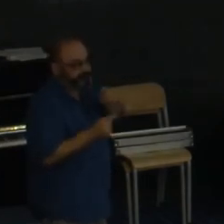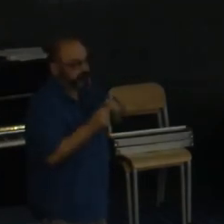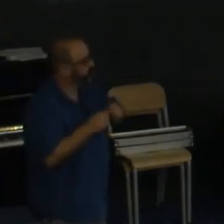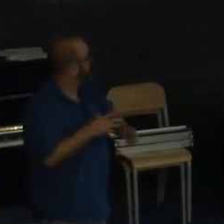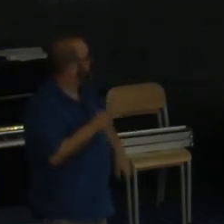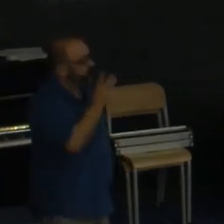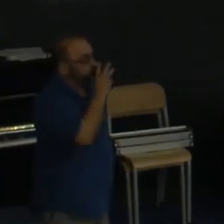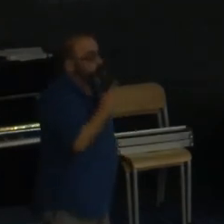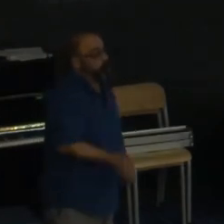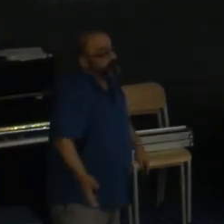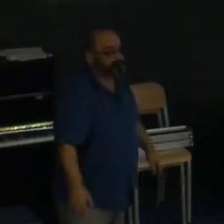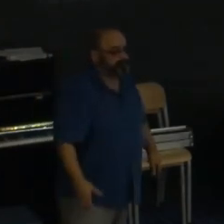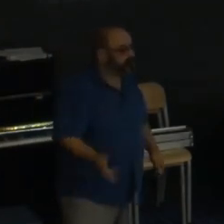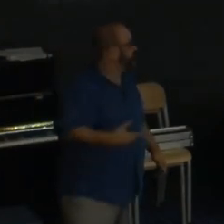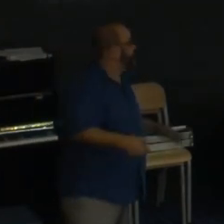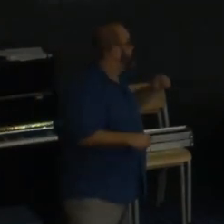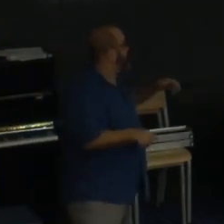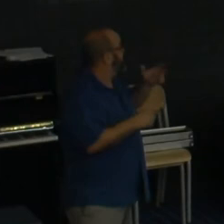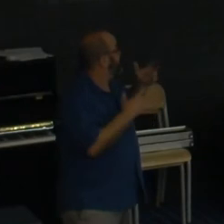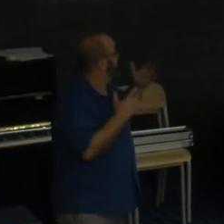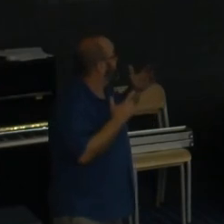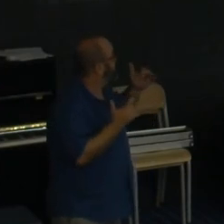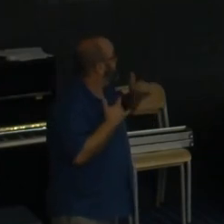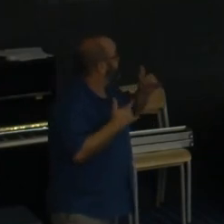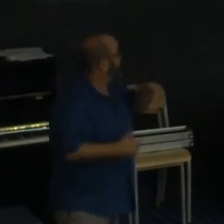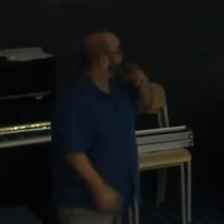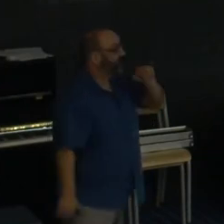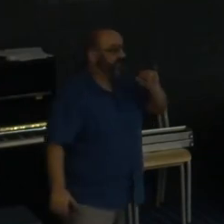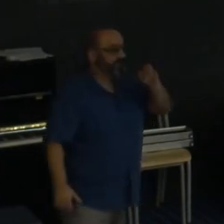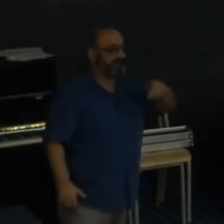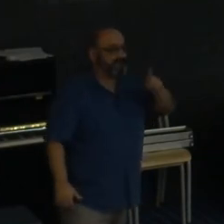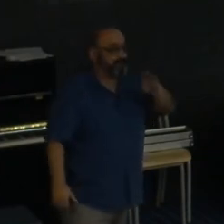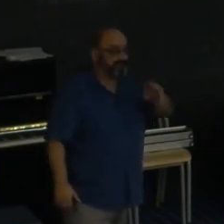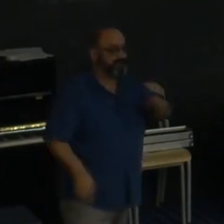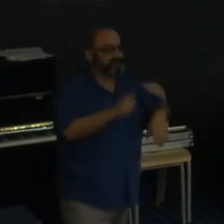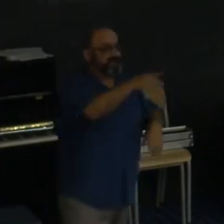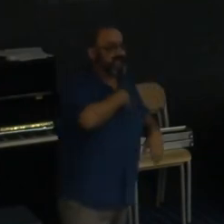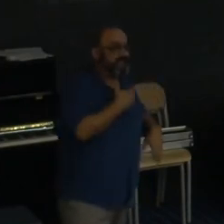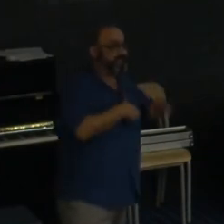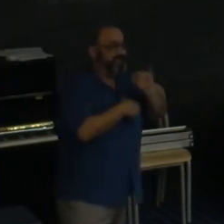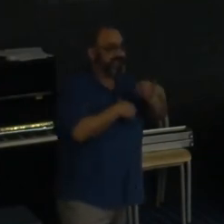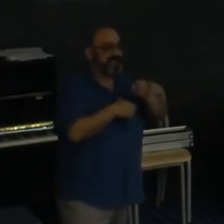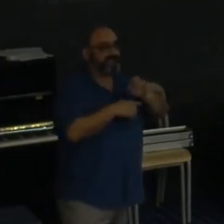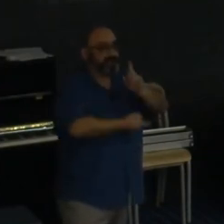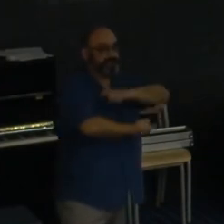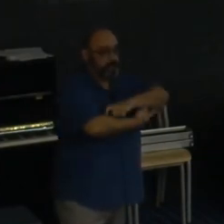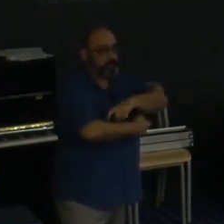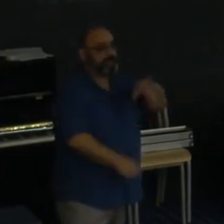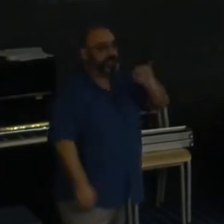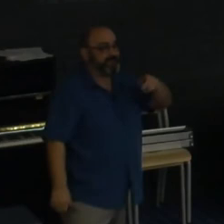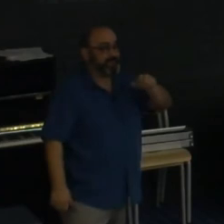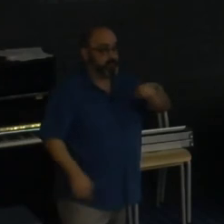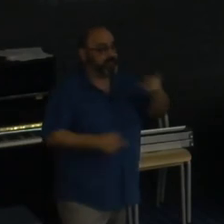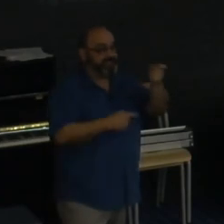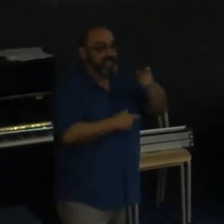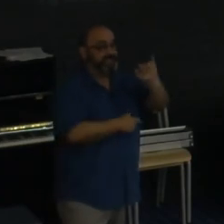un truc amusant, mais bon, voilà, c'est qu'on peut aussi s'amuser à l'utiliser avec IPDB. Donc, si vous aimez bien IPython, etc., ben forcément, IPDB descendant de